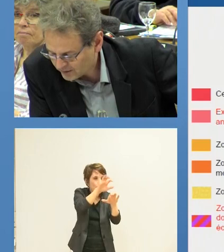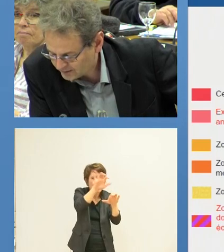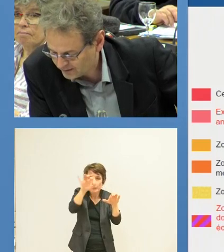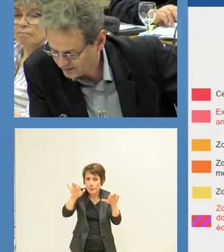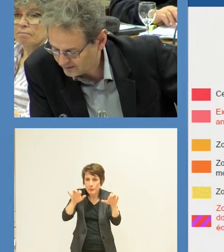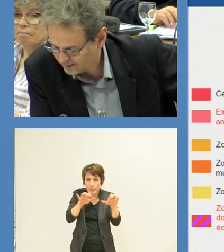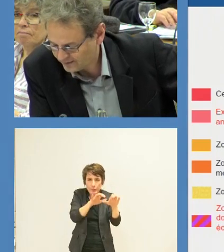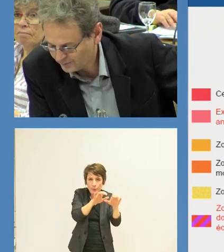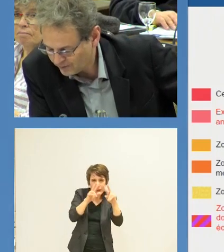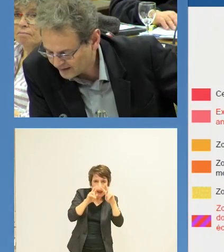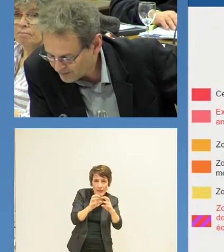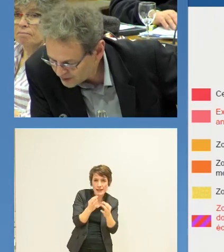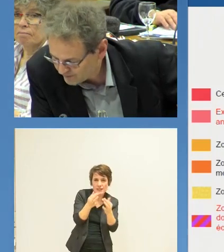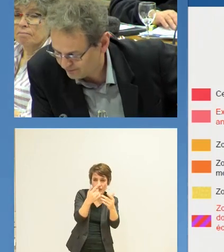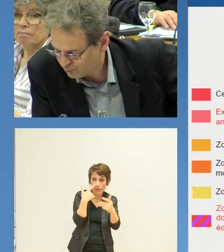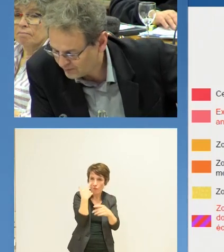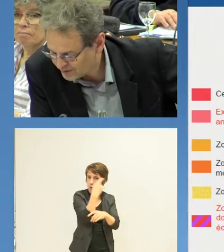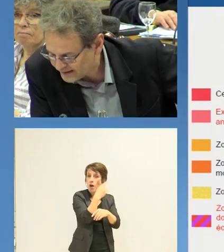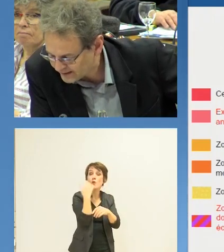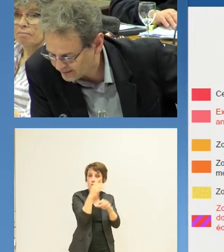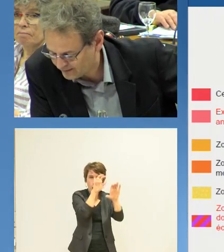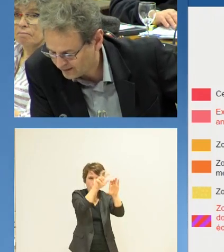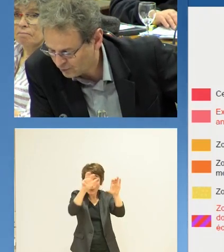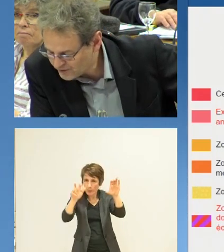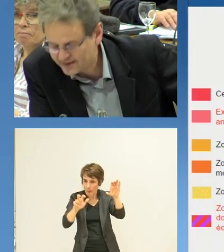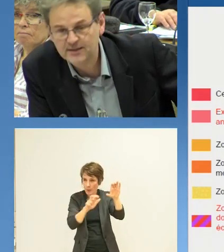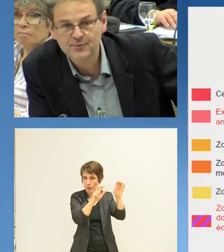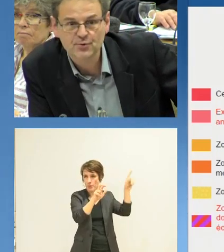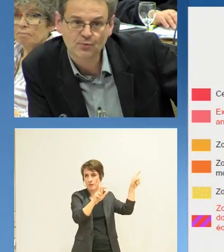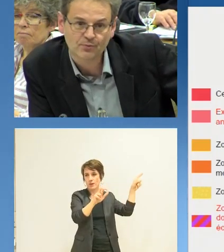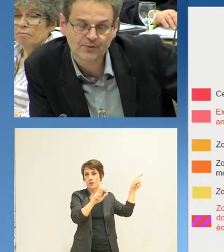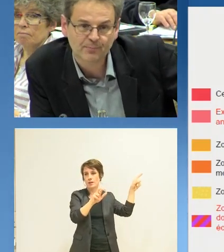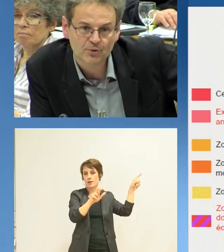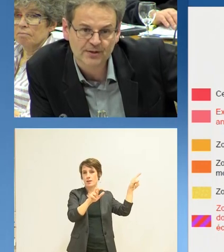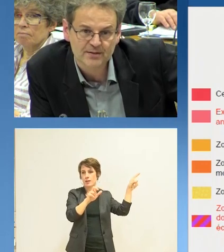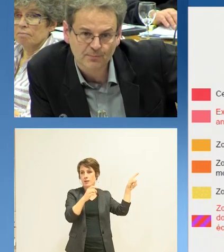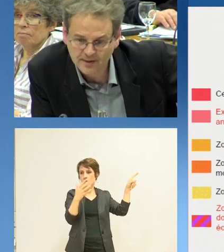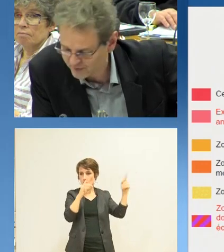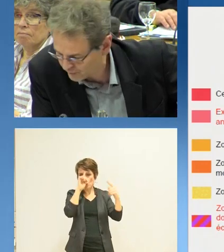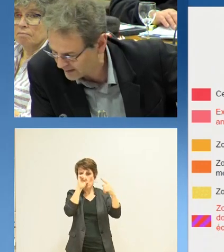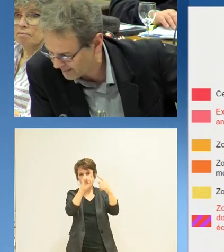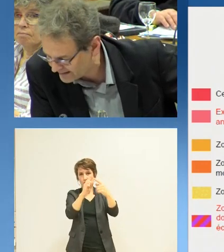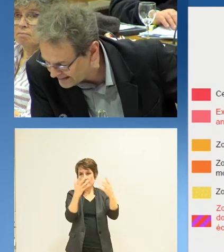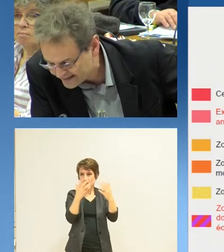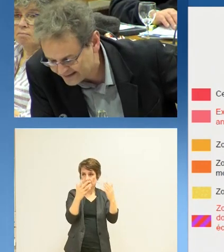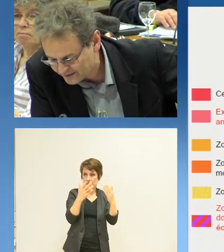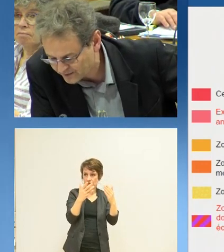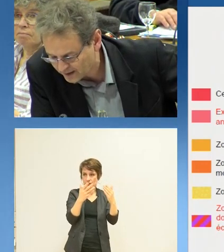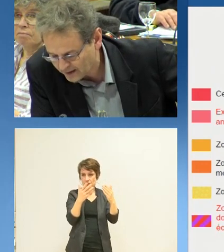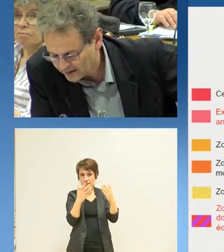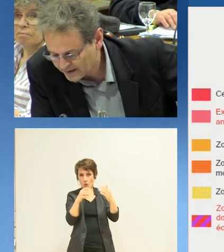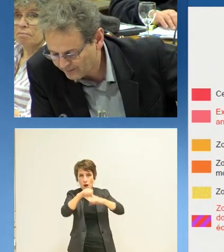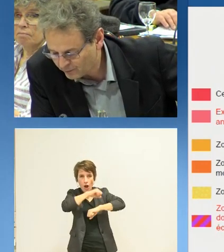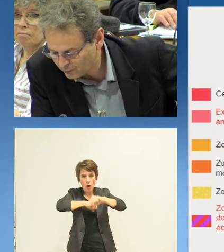à l'écran une première image pour aboutir l'objectif ce sont des projets des opérations qualitative